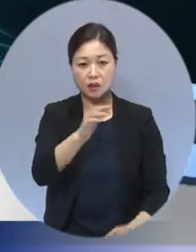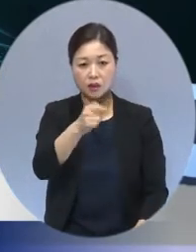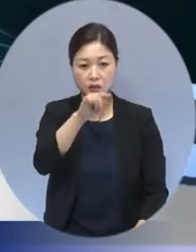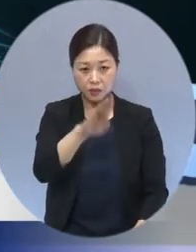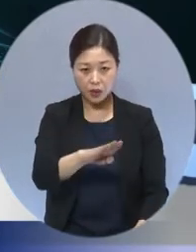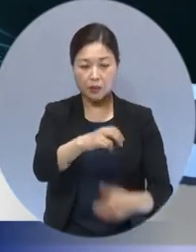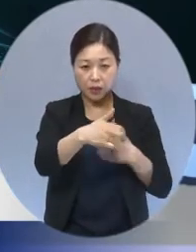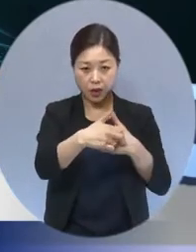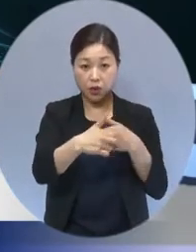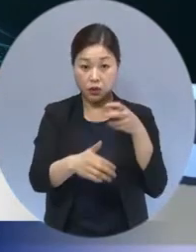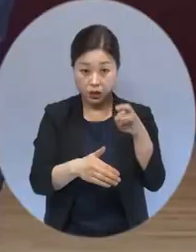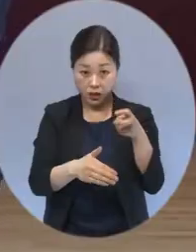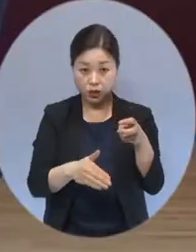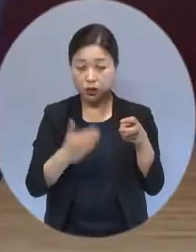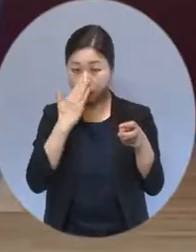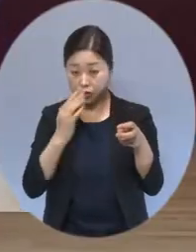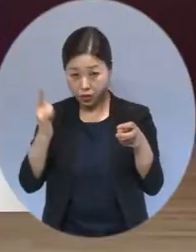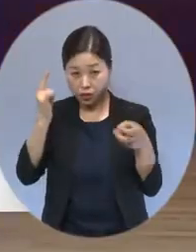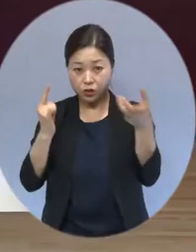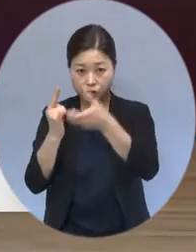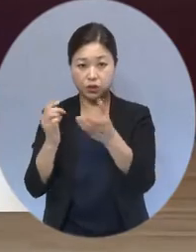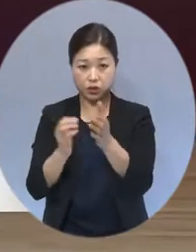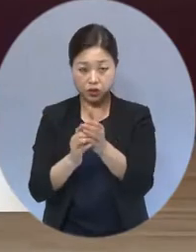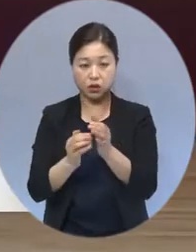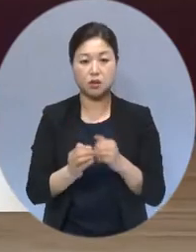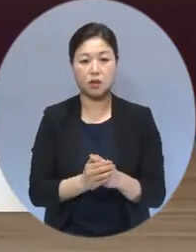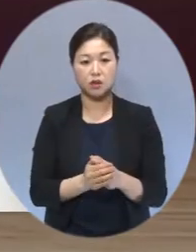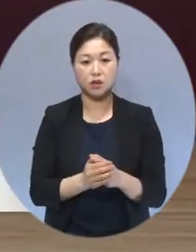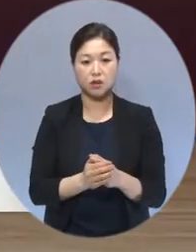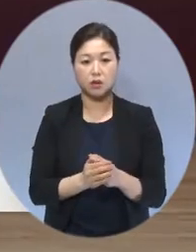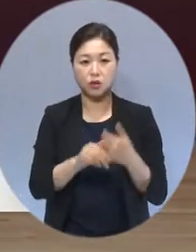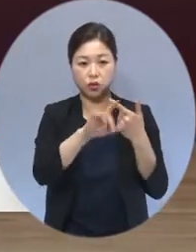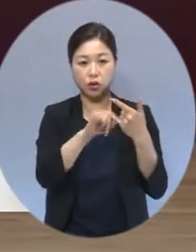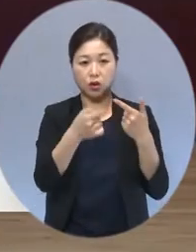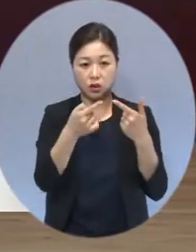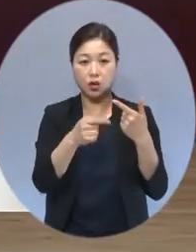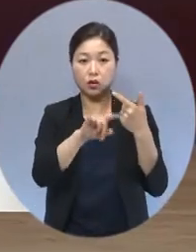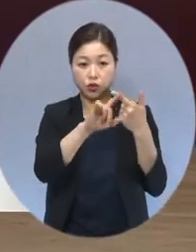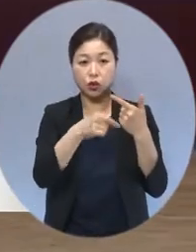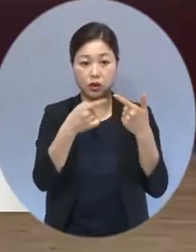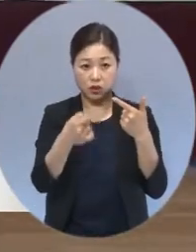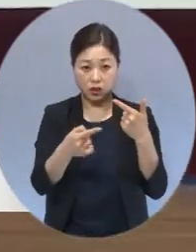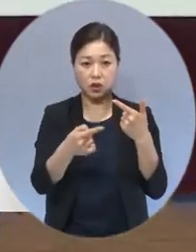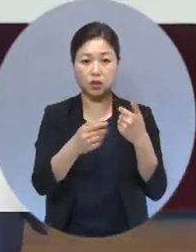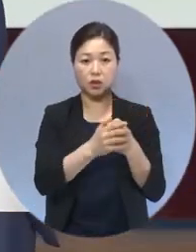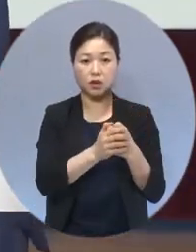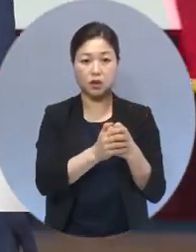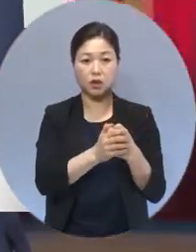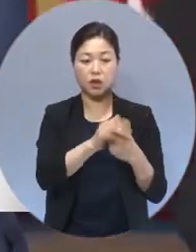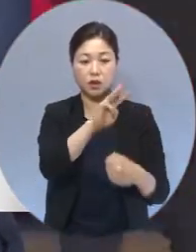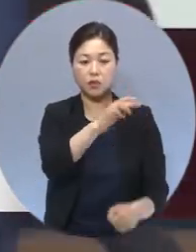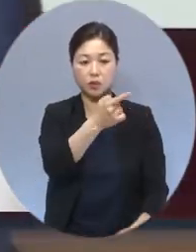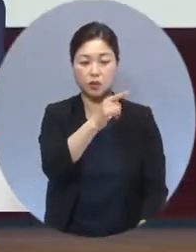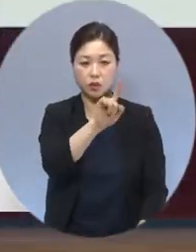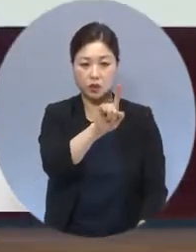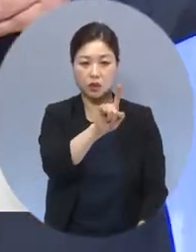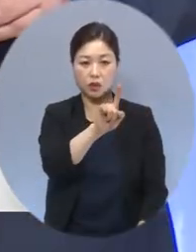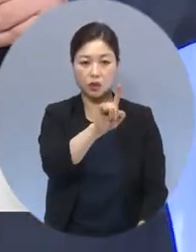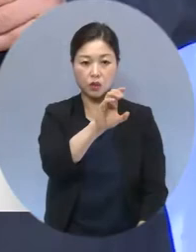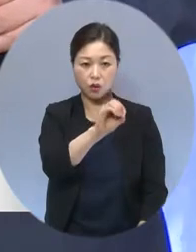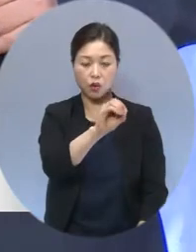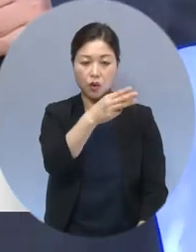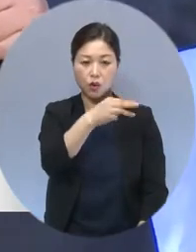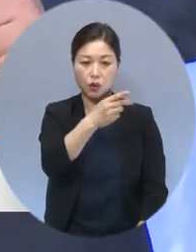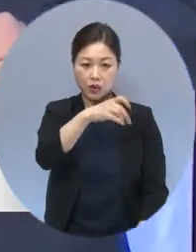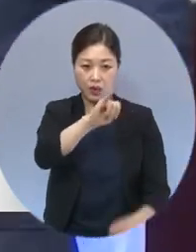기증했습니다 순천시는 지난 1일 국제로타리 3610 지고 순천 중앙을 로타리 클럽에서